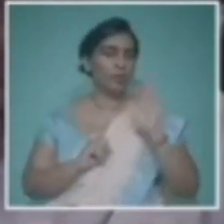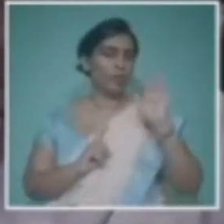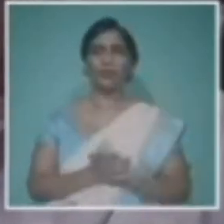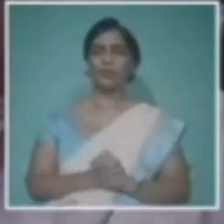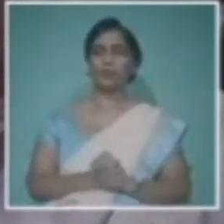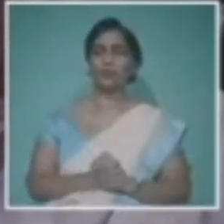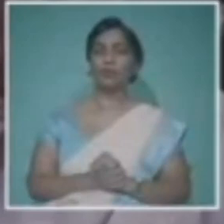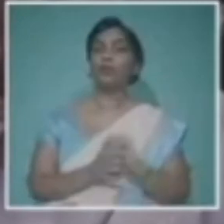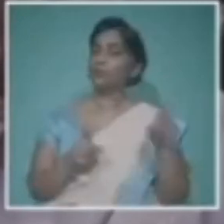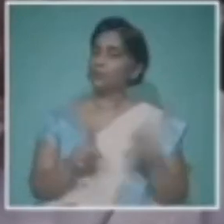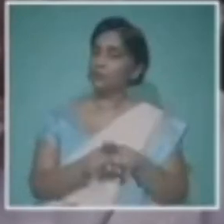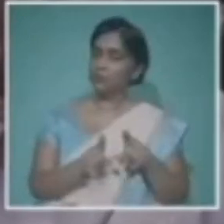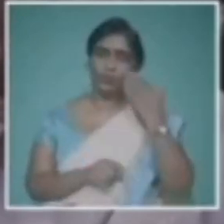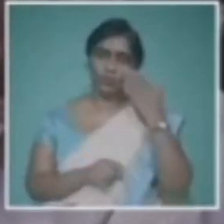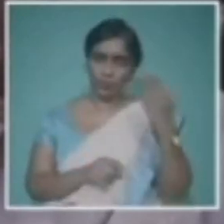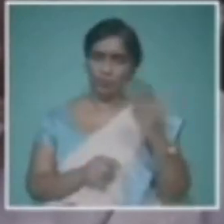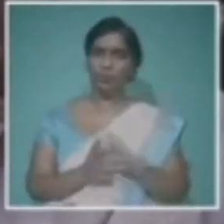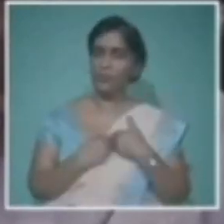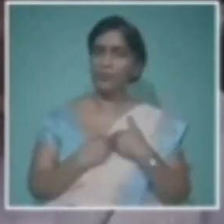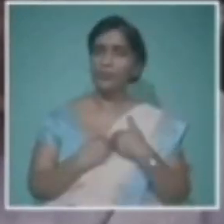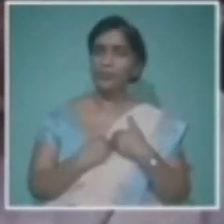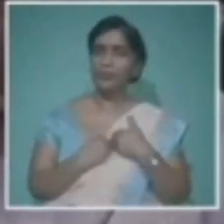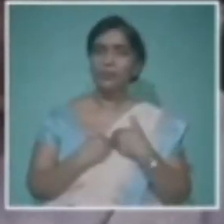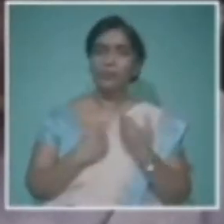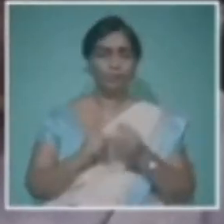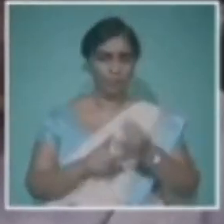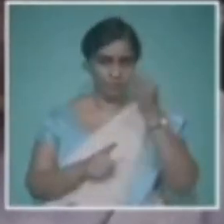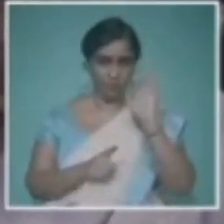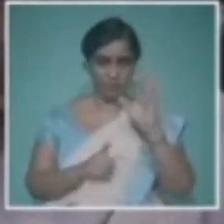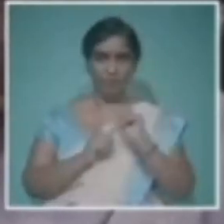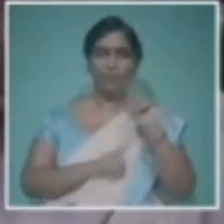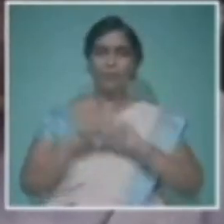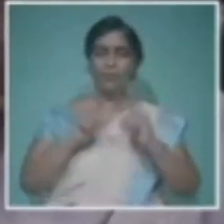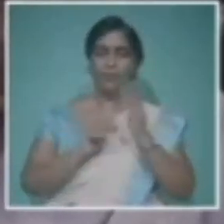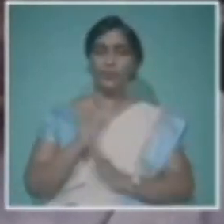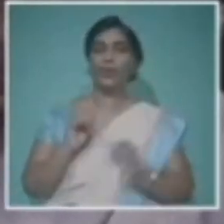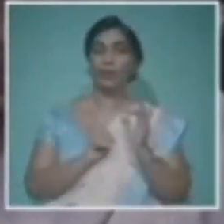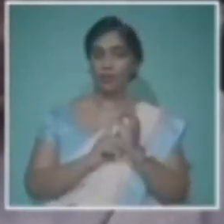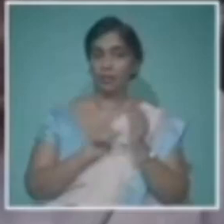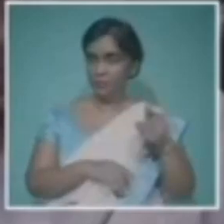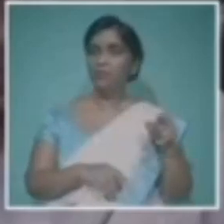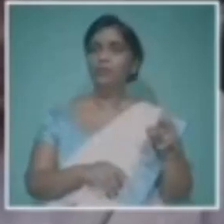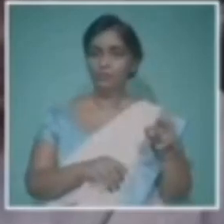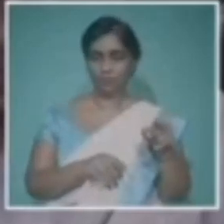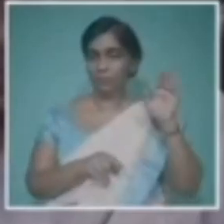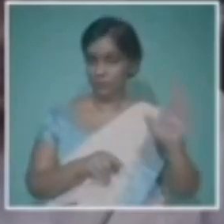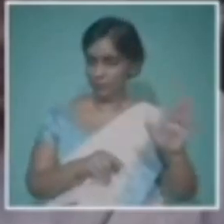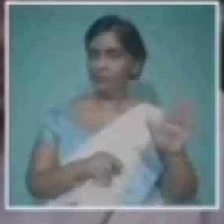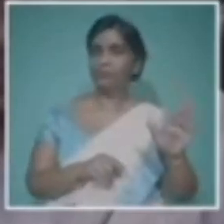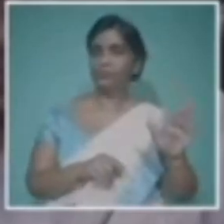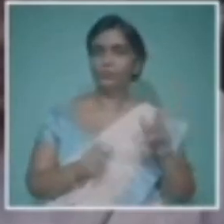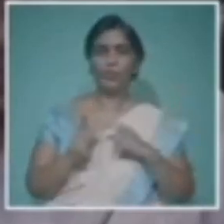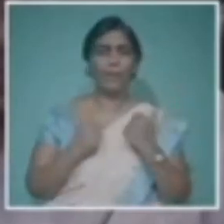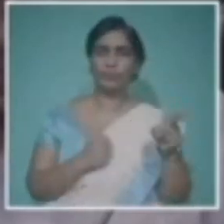සතුවන්නේය. ඒ වගේම මම දැක්කා අපේ ජනාධිපතිතුමා පාර්ලිමේන්තු මන්ත්‍රීවරයෙක් හැටියට සිටියේදී එතුමා